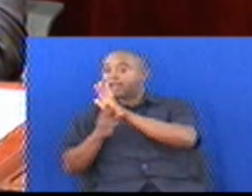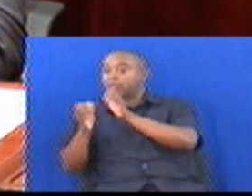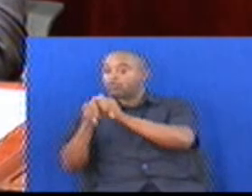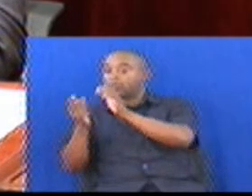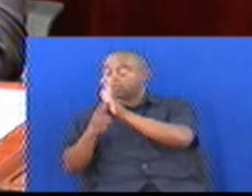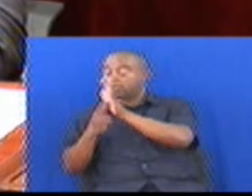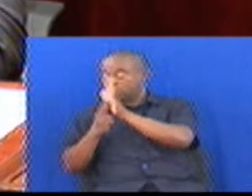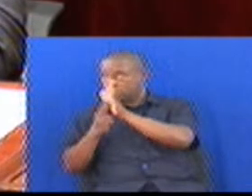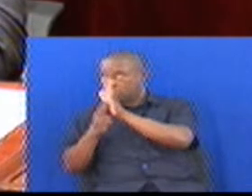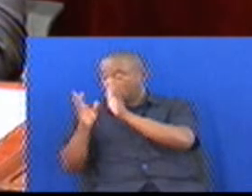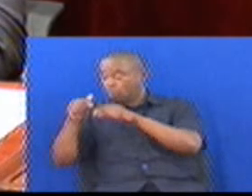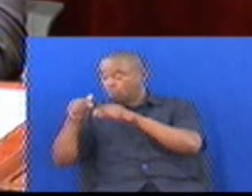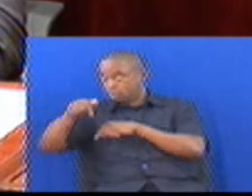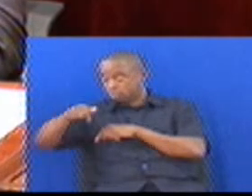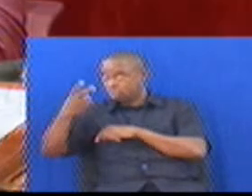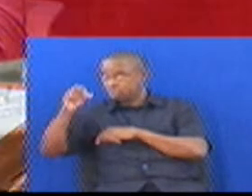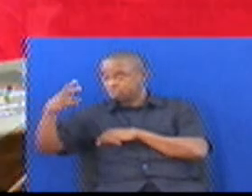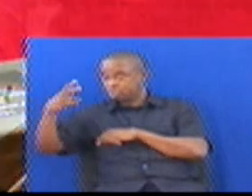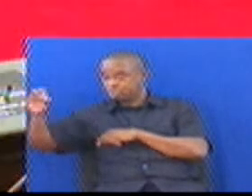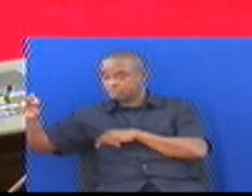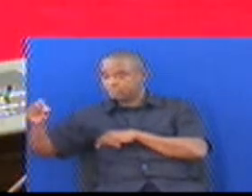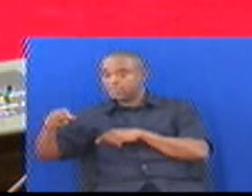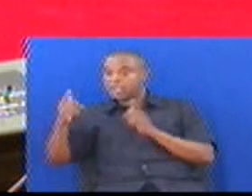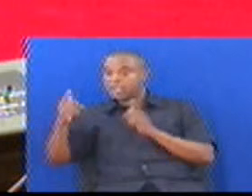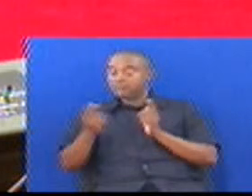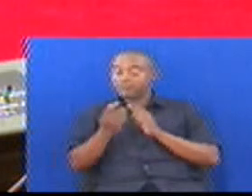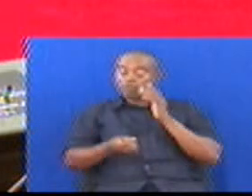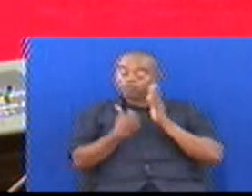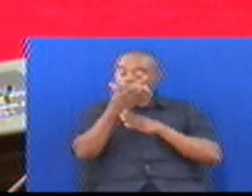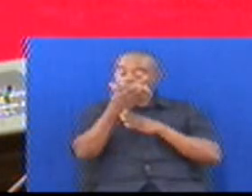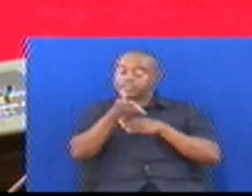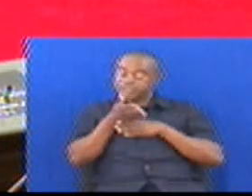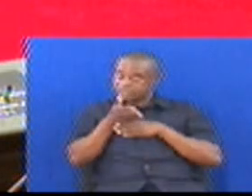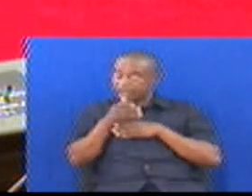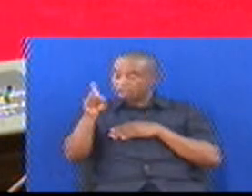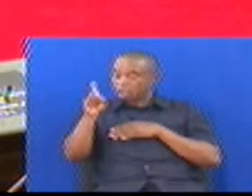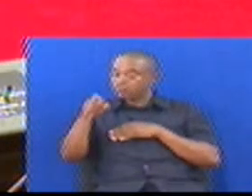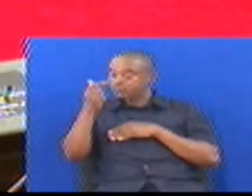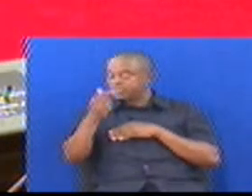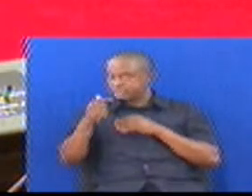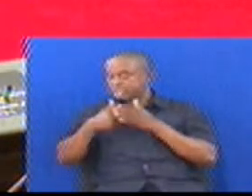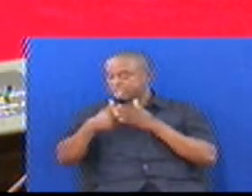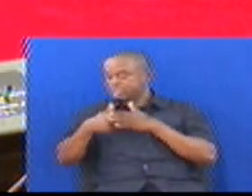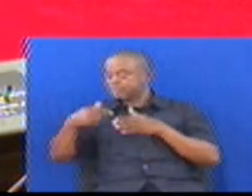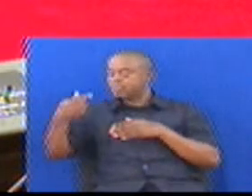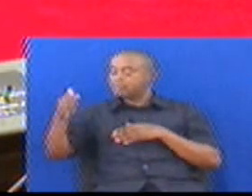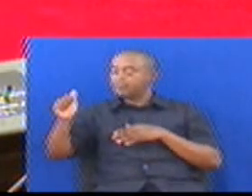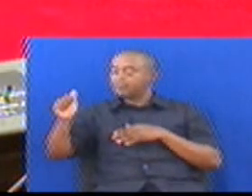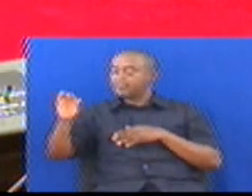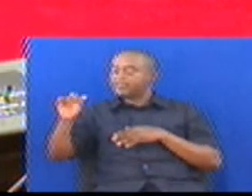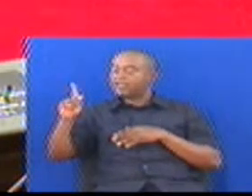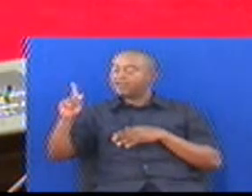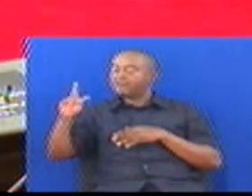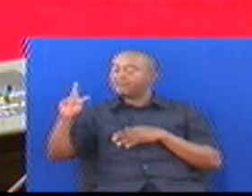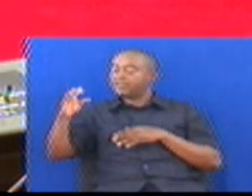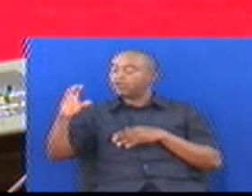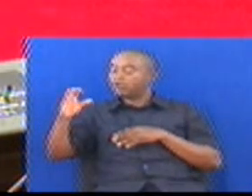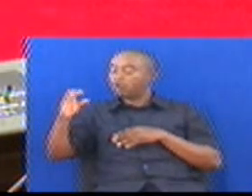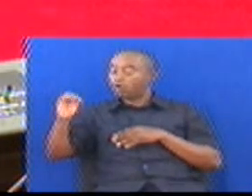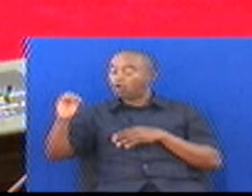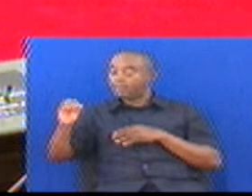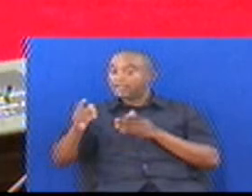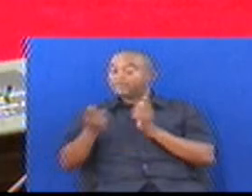816,964 mwaka 2020, kufufua shirika la uvuvi Tanzania Tafiko na kudhibiti uvuvi haramu kwa asilimia